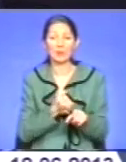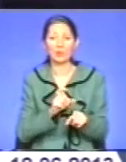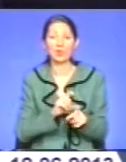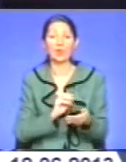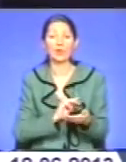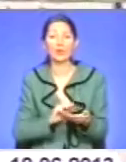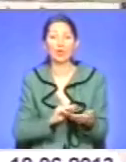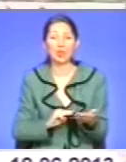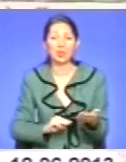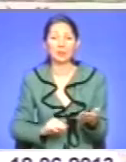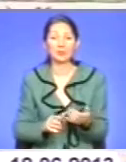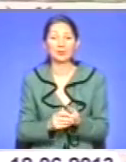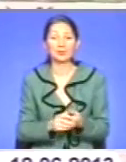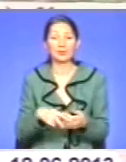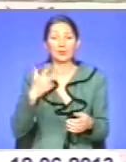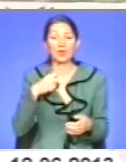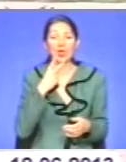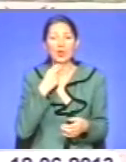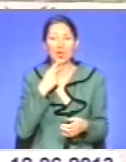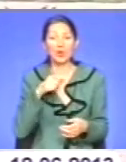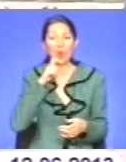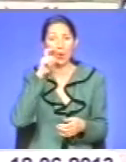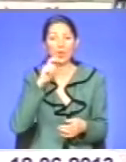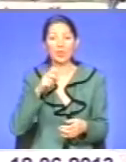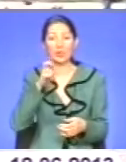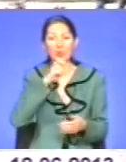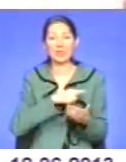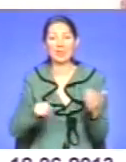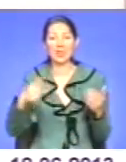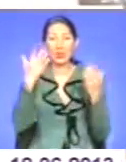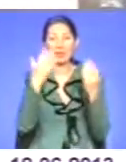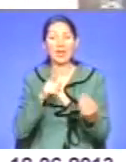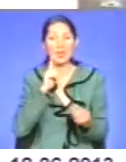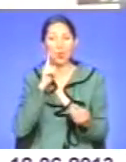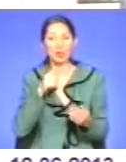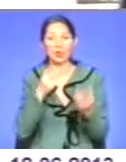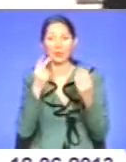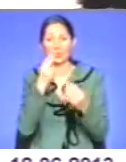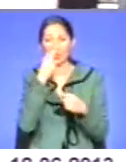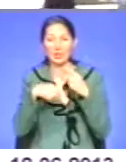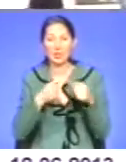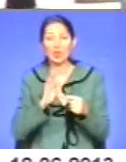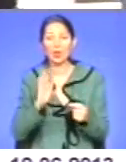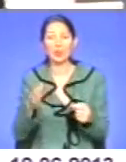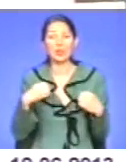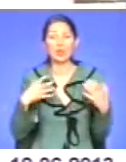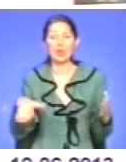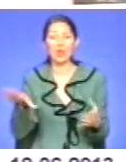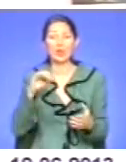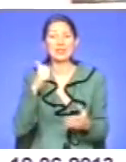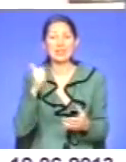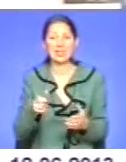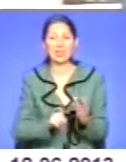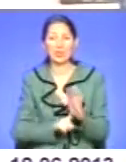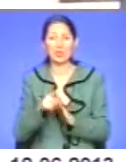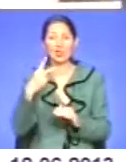сюжеті. 30 червня в Україні відзначається День молоді. Традиційно відбуватиметься це свято цілий тиждень,